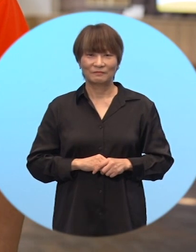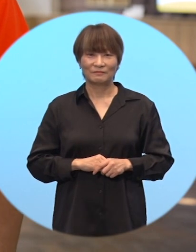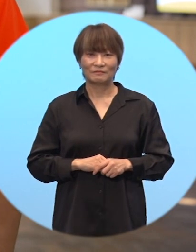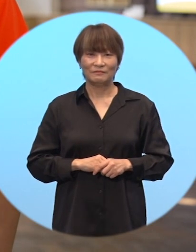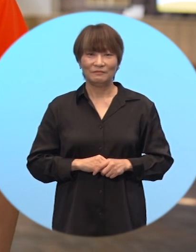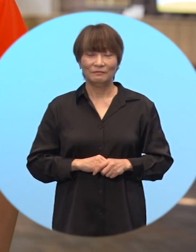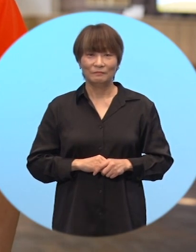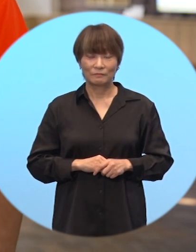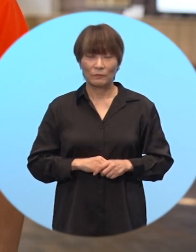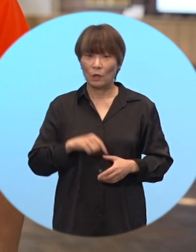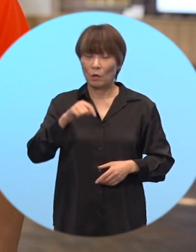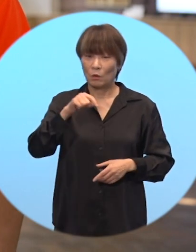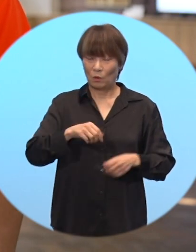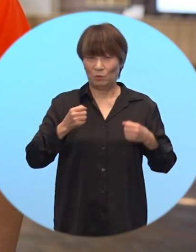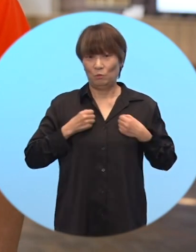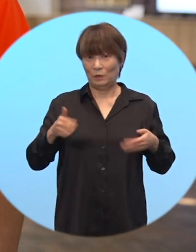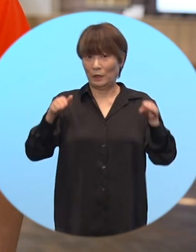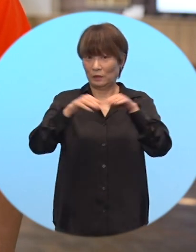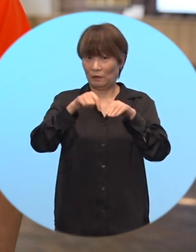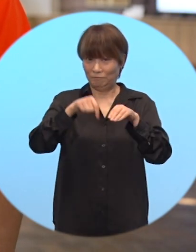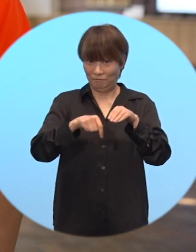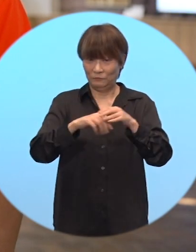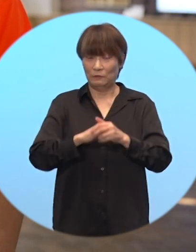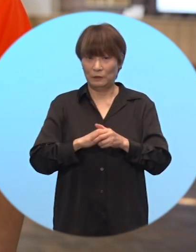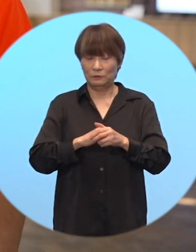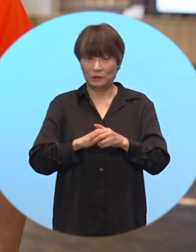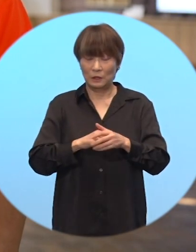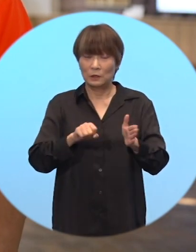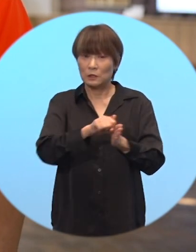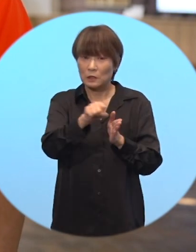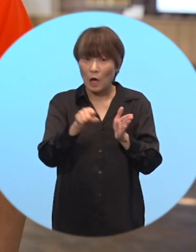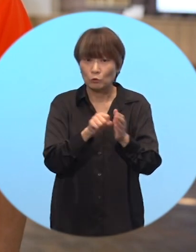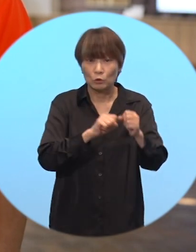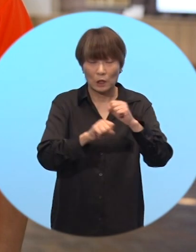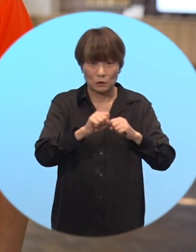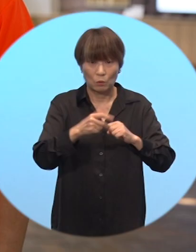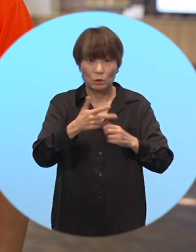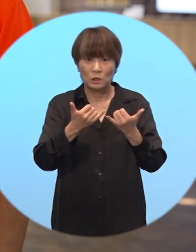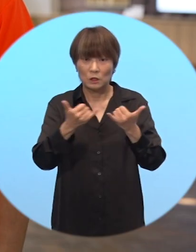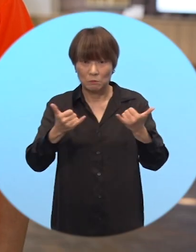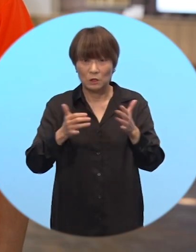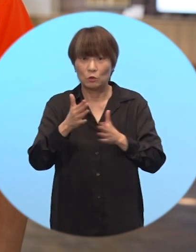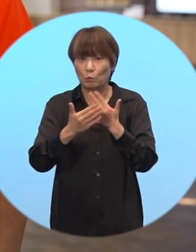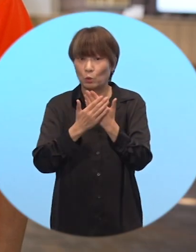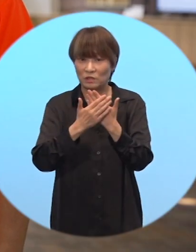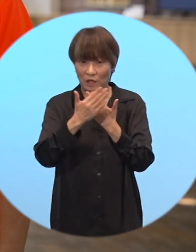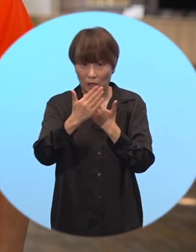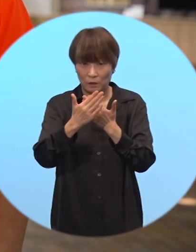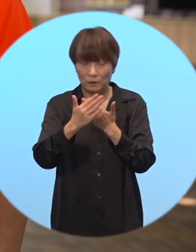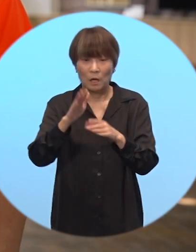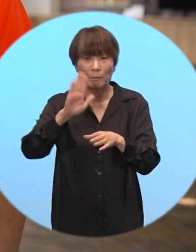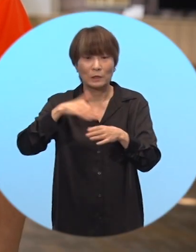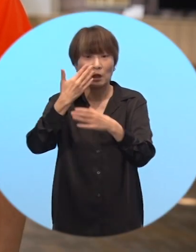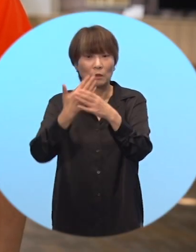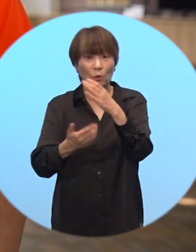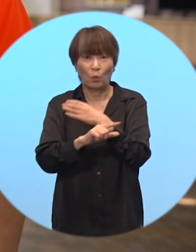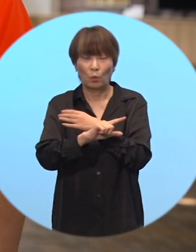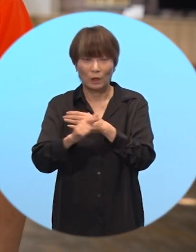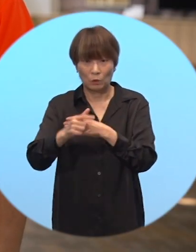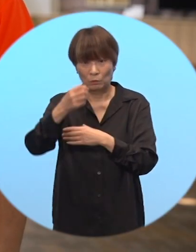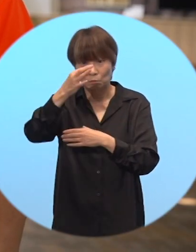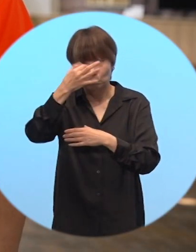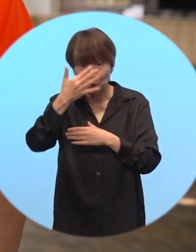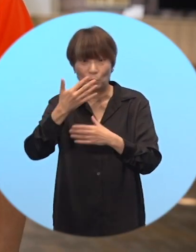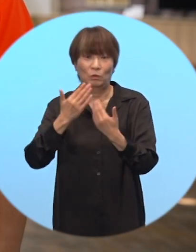金沢市総合体育館はサークル活動から市民スポーツ大会、あとはバスケットなどのプロ大会ができ